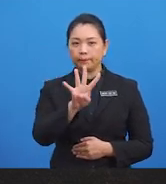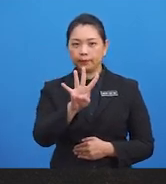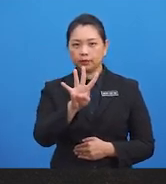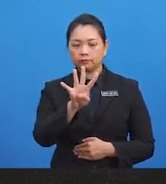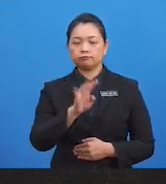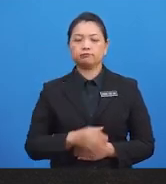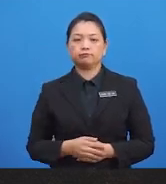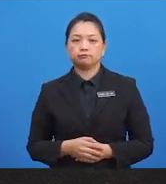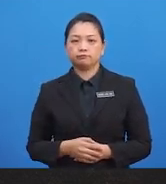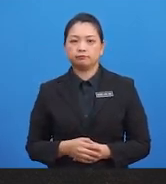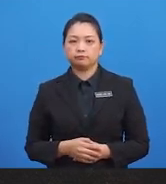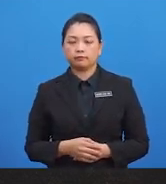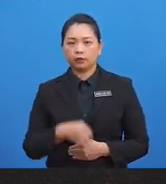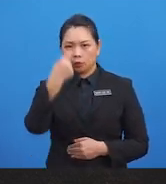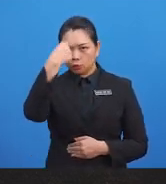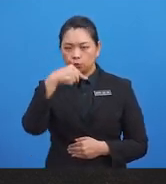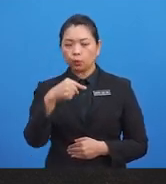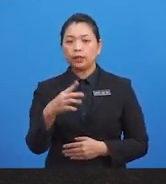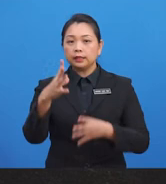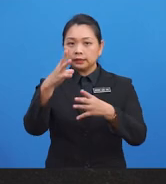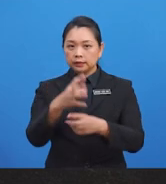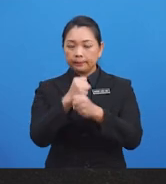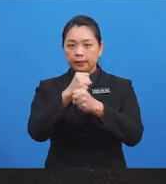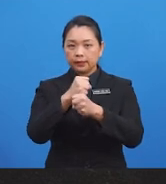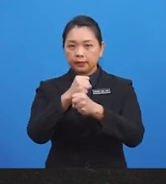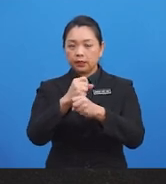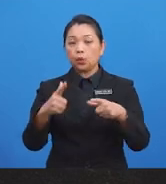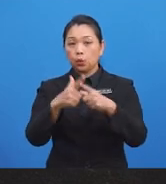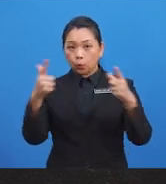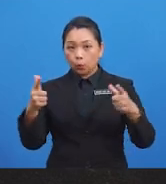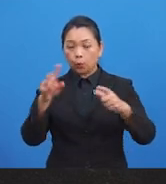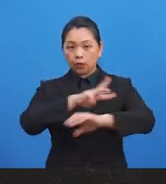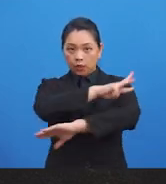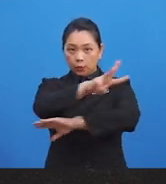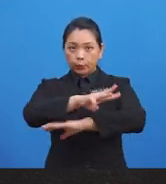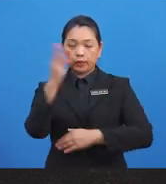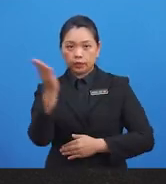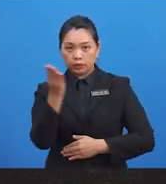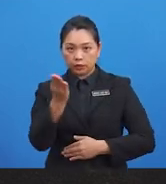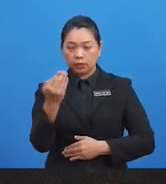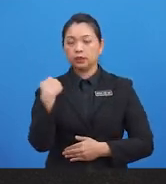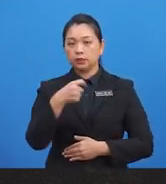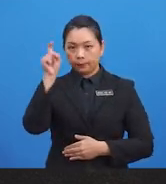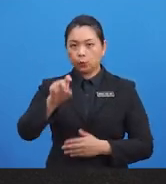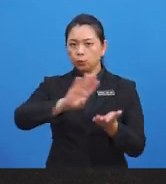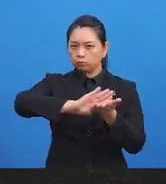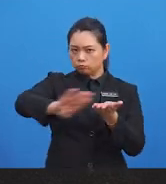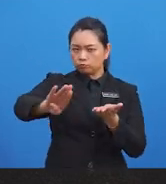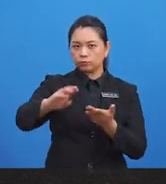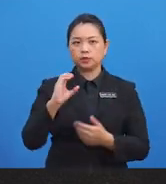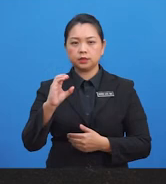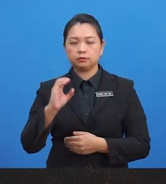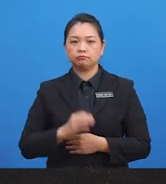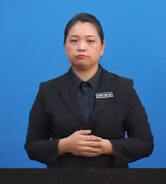Untuk mendapatkan luas kawasan belorek, kita perlu tolak kawasan C. C